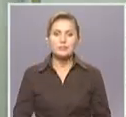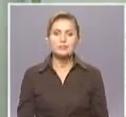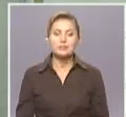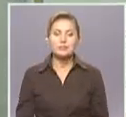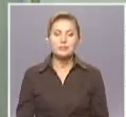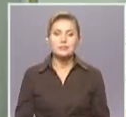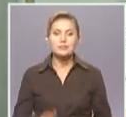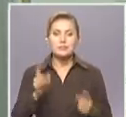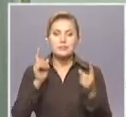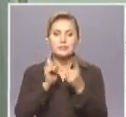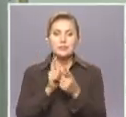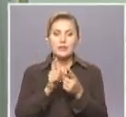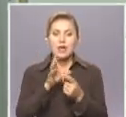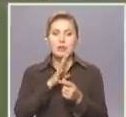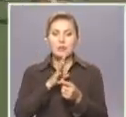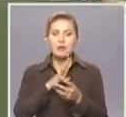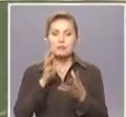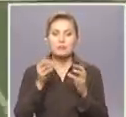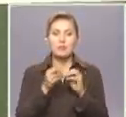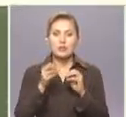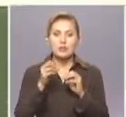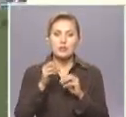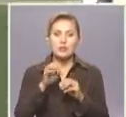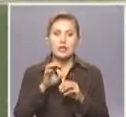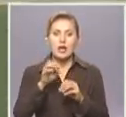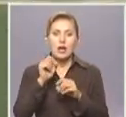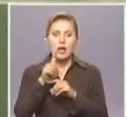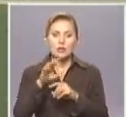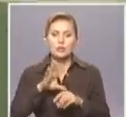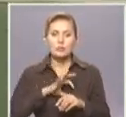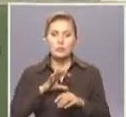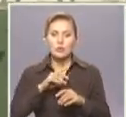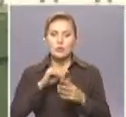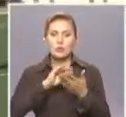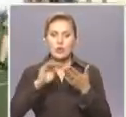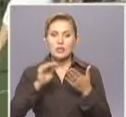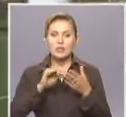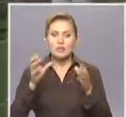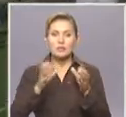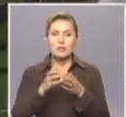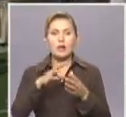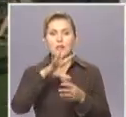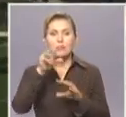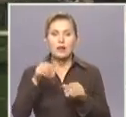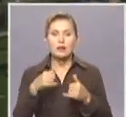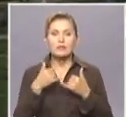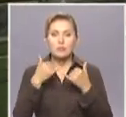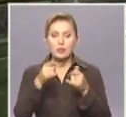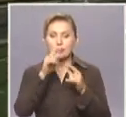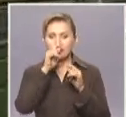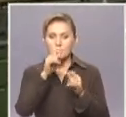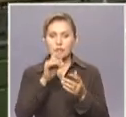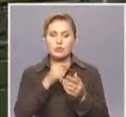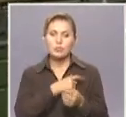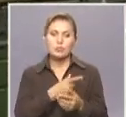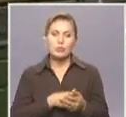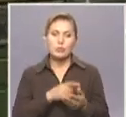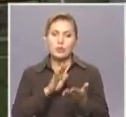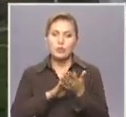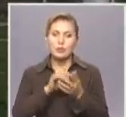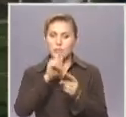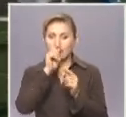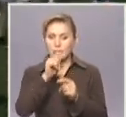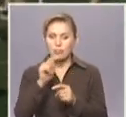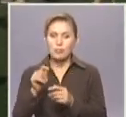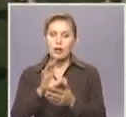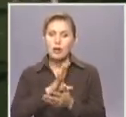Кездесудің соңында жеңімпазға тиесілі алтын кубок журналистер командасына беріліп, барлық қатысушыларға арнайы сыйлықтар мен дипломдар табыс етілді.